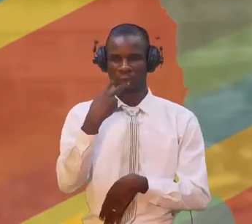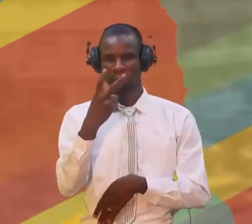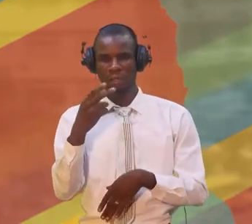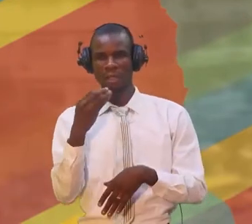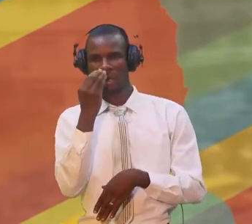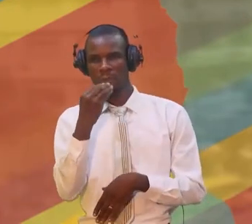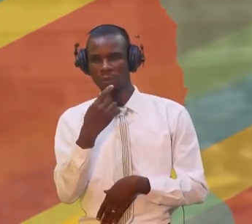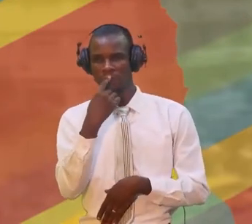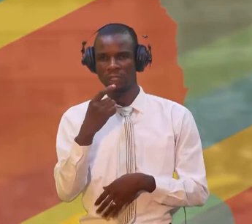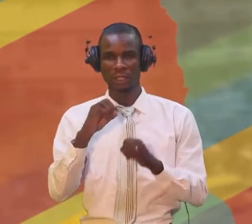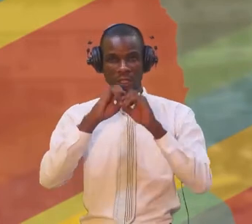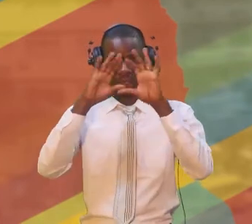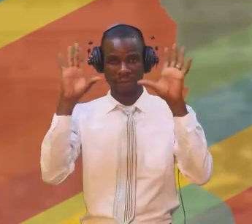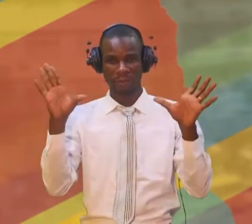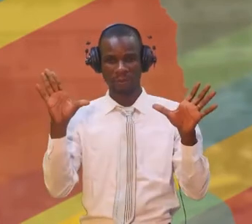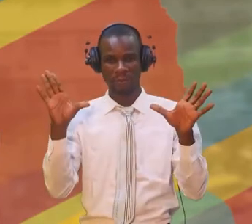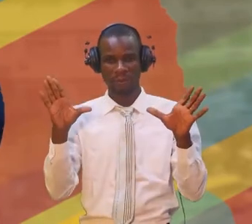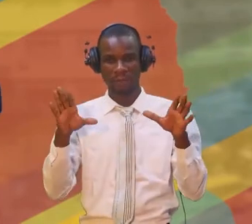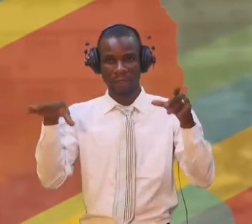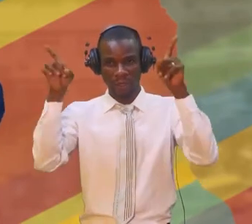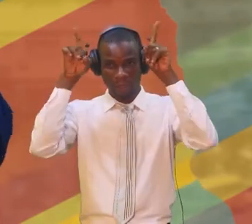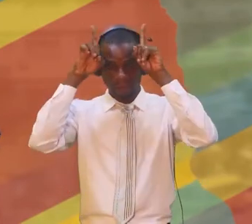kwamba ni Samuel.